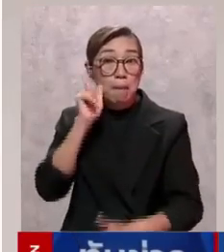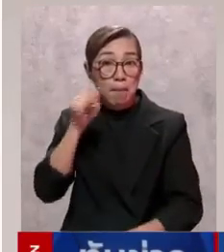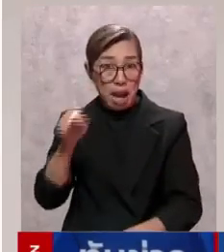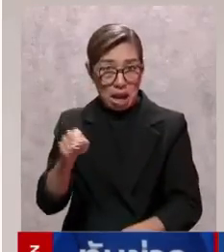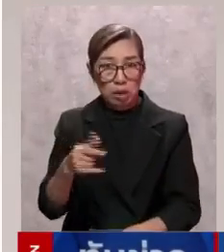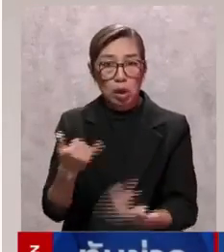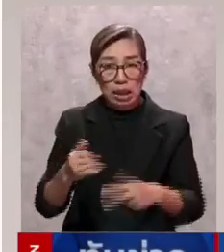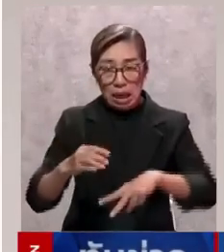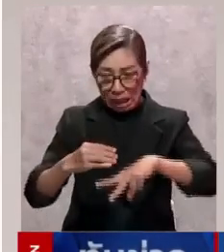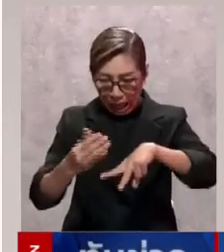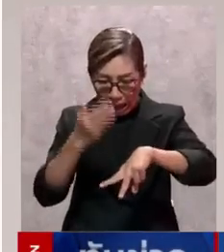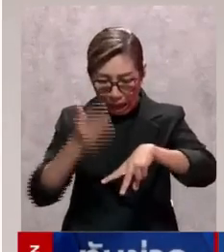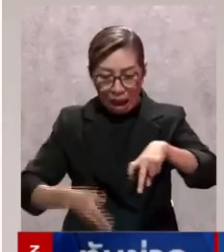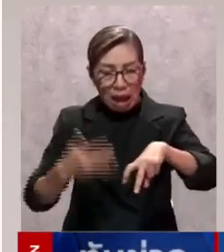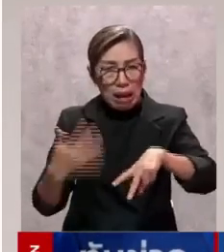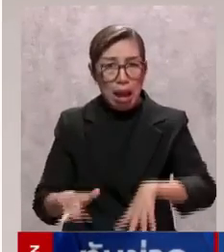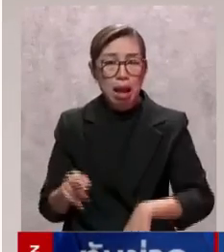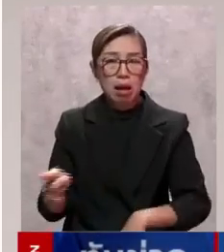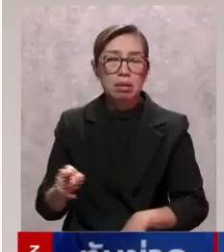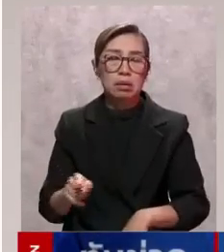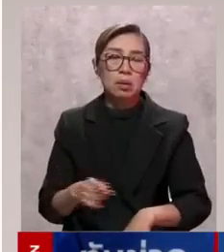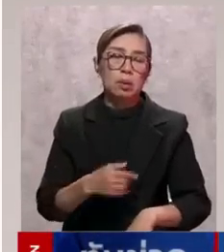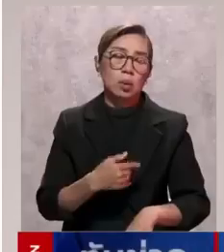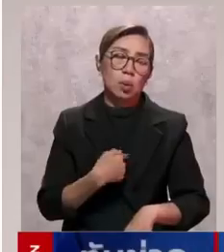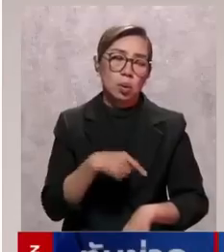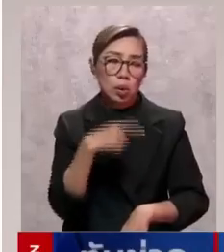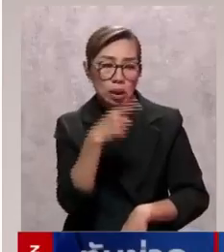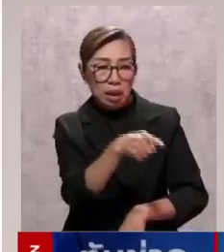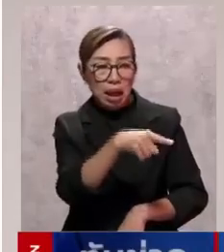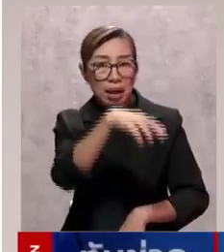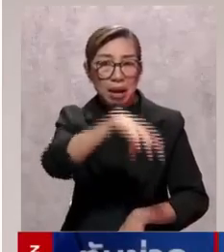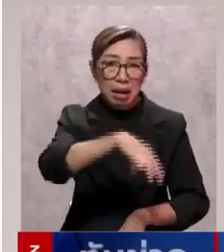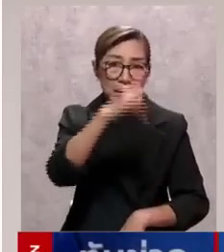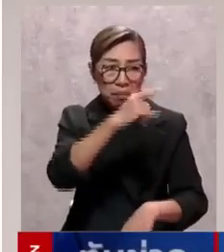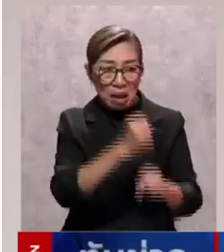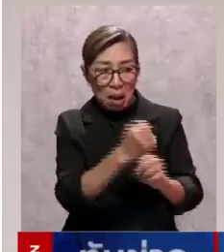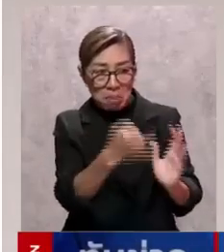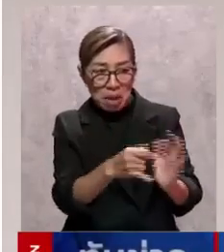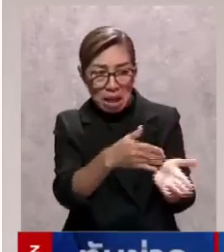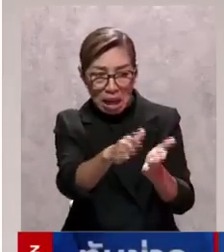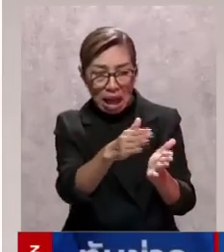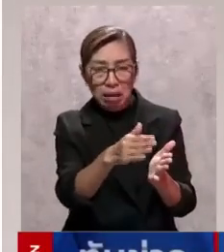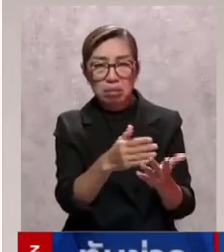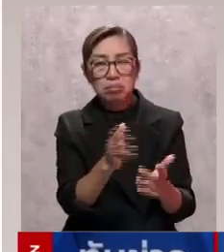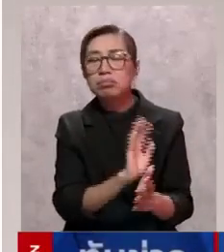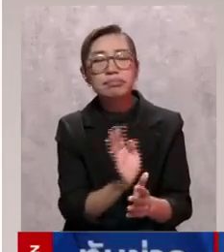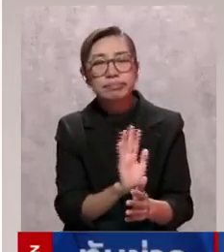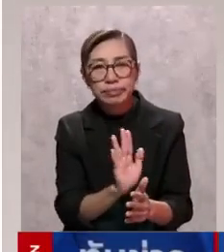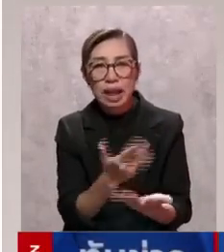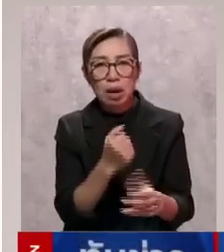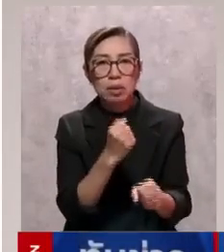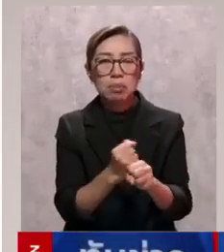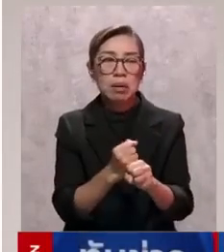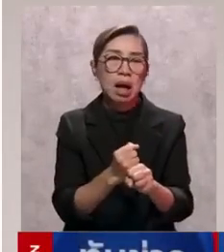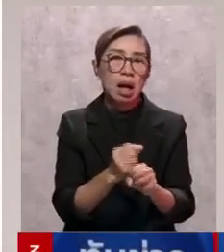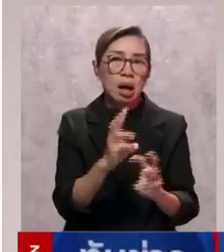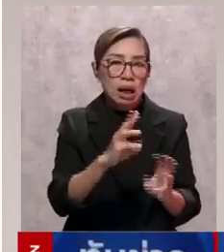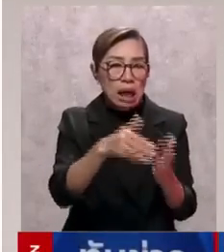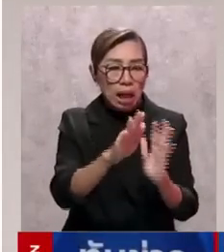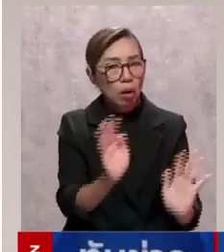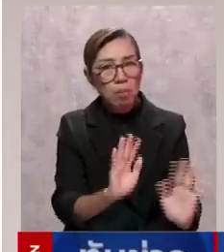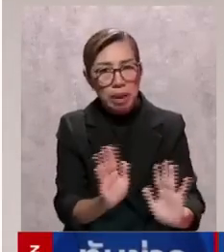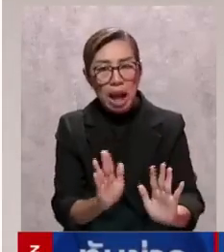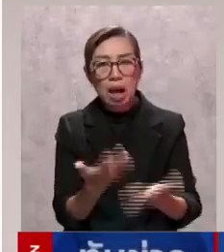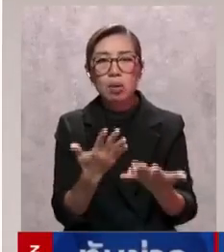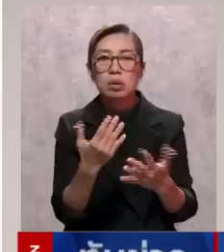ไปแล้วผมและครอบครัวไม่ต้องการให้ใครสูญเสียอาชีพการงานทรัพย์สินและร่างกายอีกอันนี้ก็เป็นการออกมาชี้แจงประ